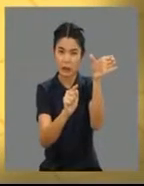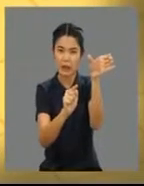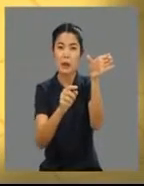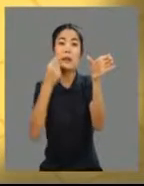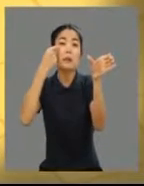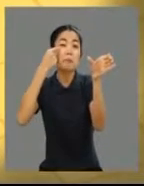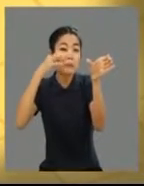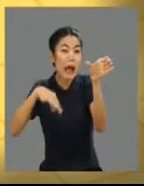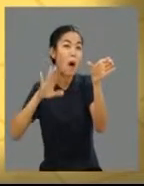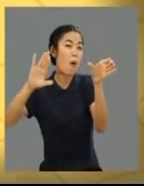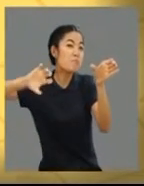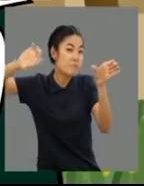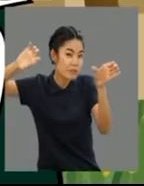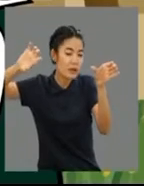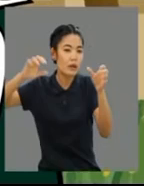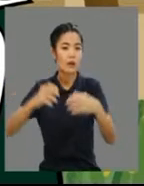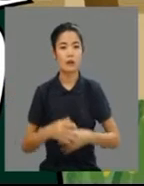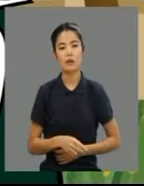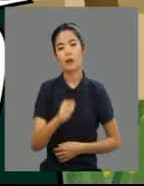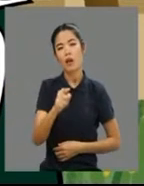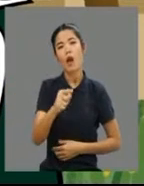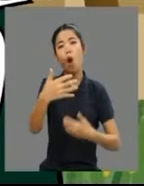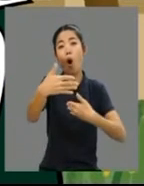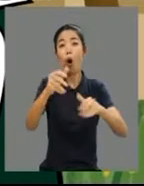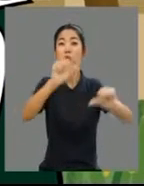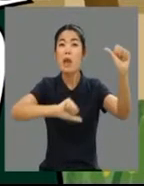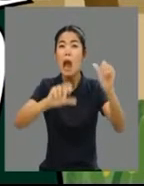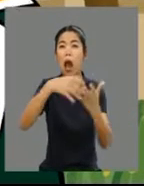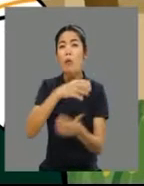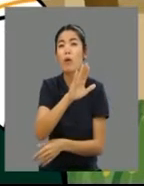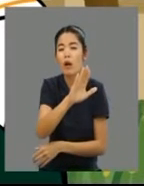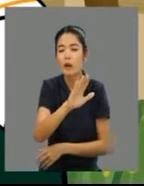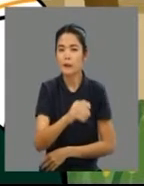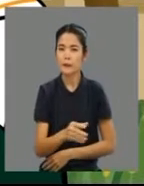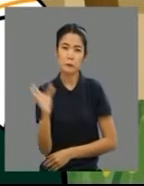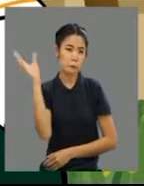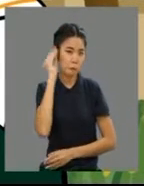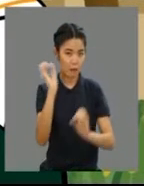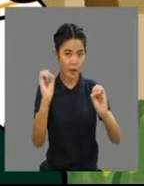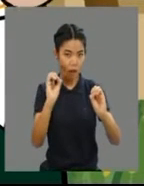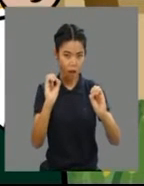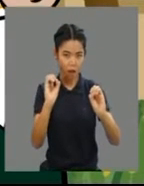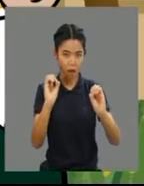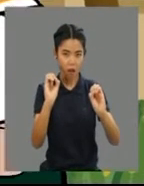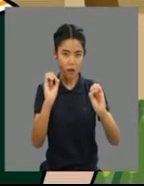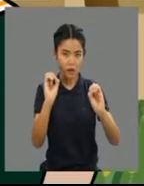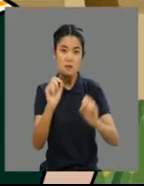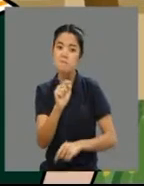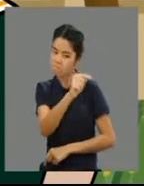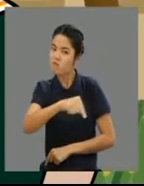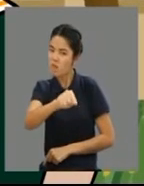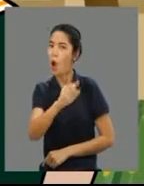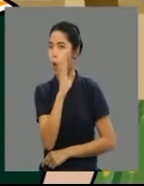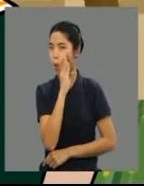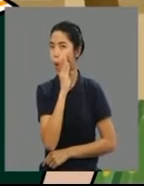ละน้ำตานางไม้ล่ะ เรื่องราวของห้องวิทย์อะเหรอฉันไม่เห็นจะเคยได้ยินเลยนี่พวกน